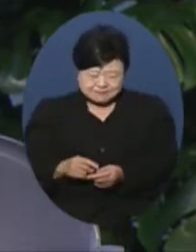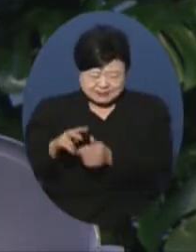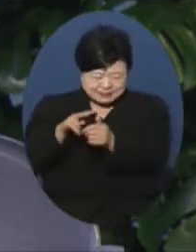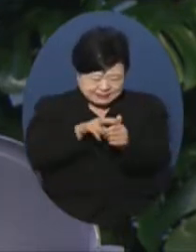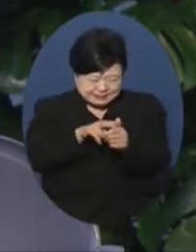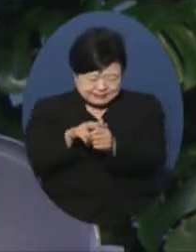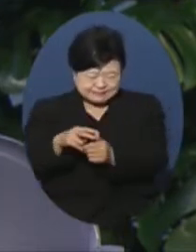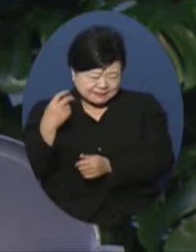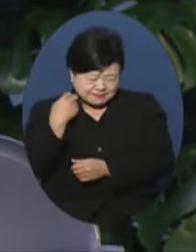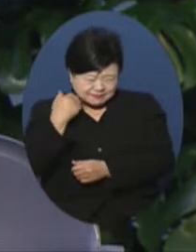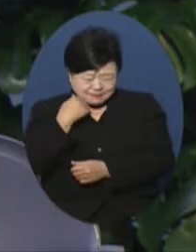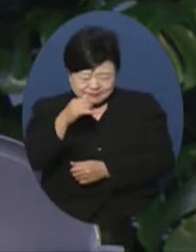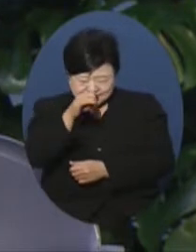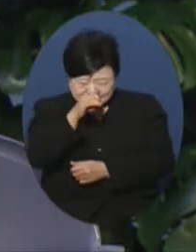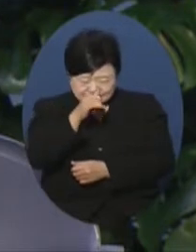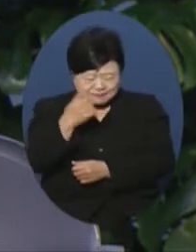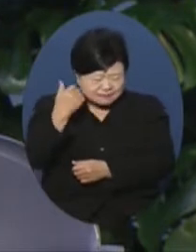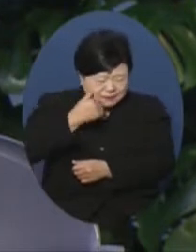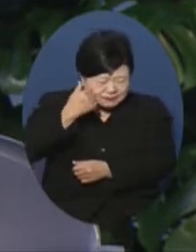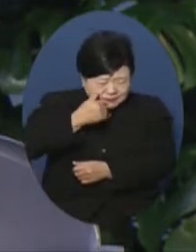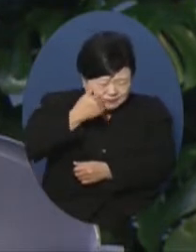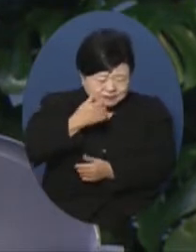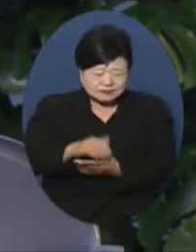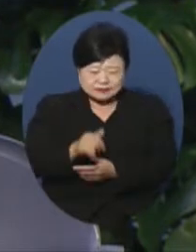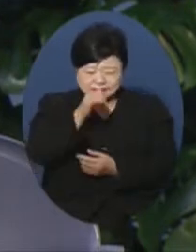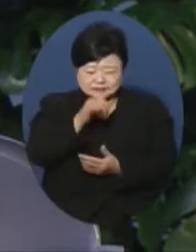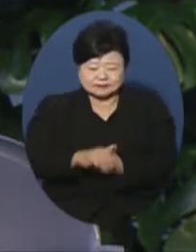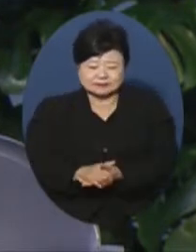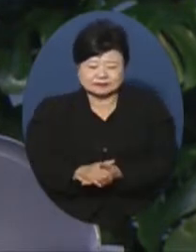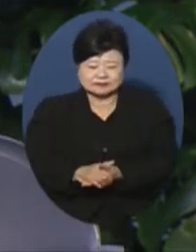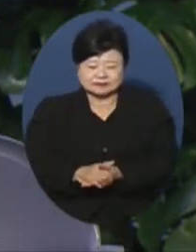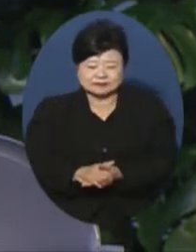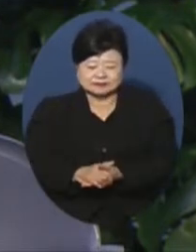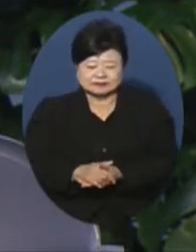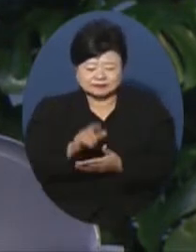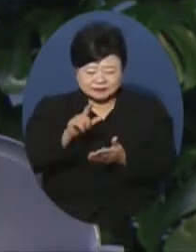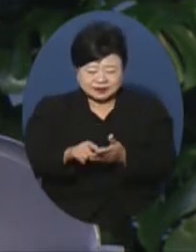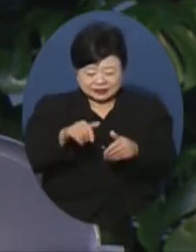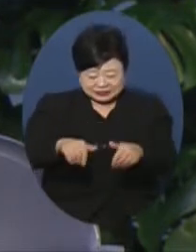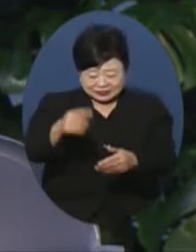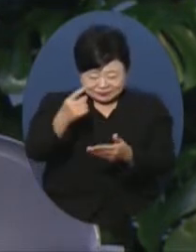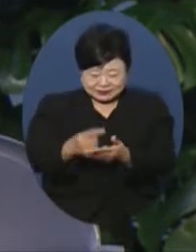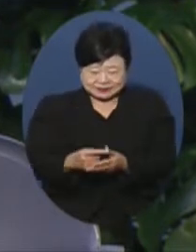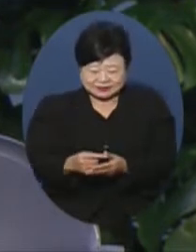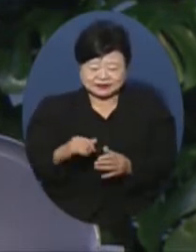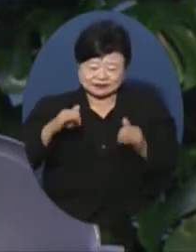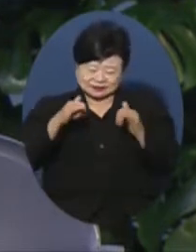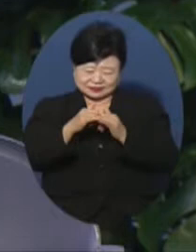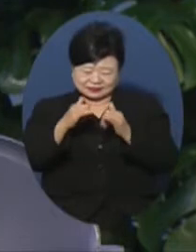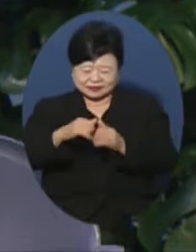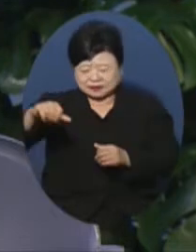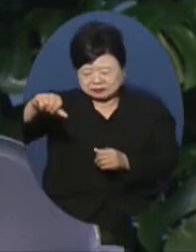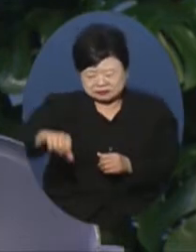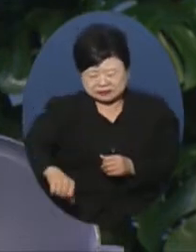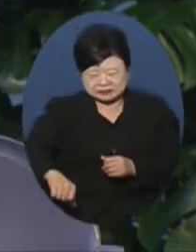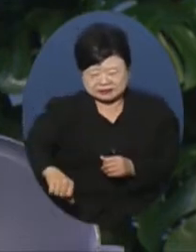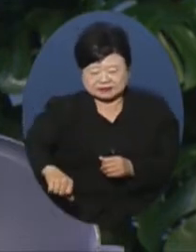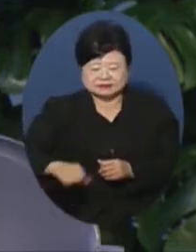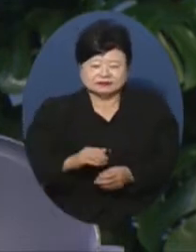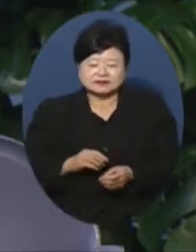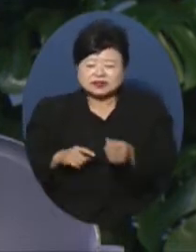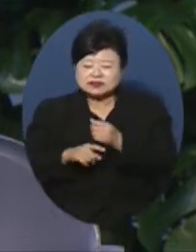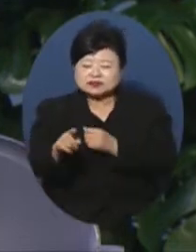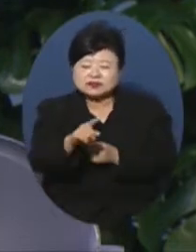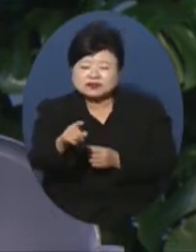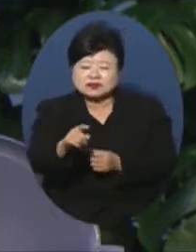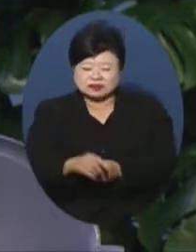스파이가 있다라고 호통을 쳤습니다. 그때 시나가 와서 전쟁에서 패배한